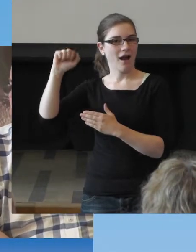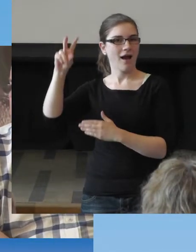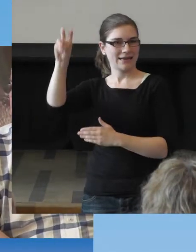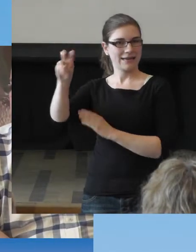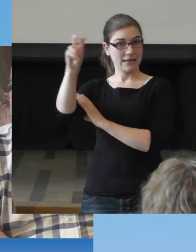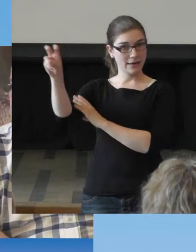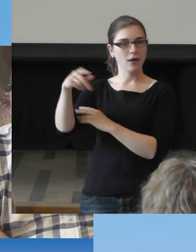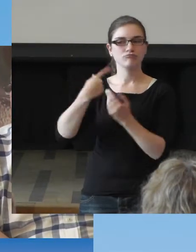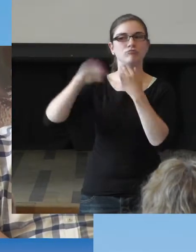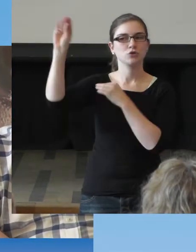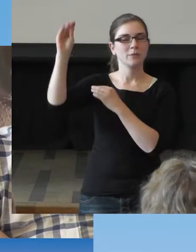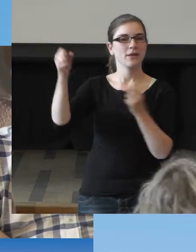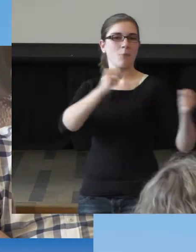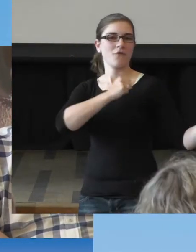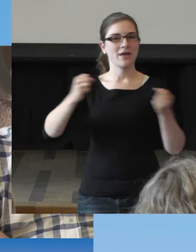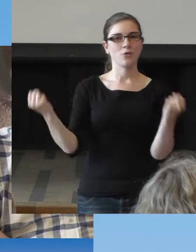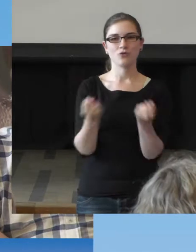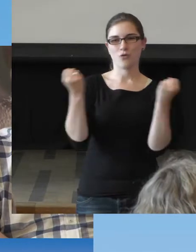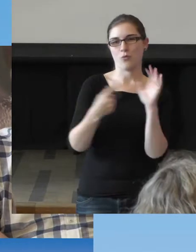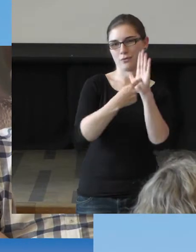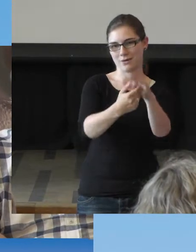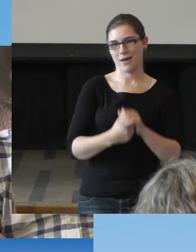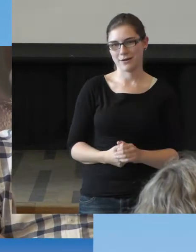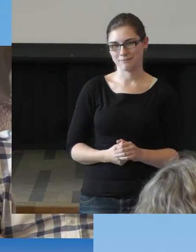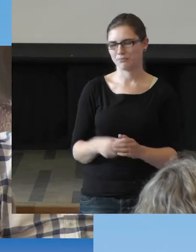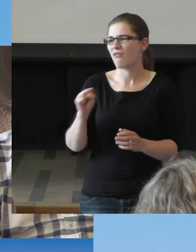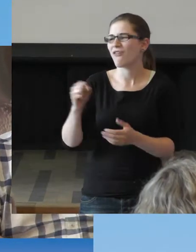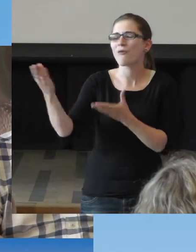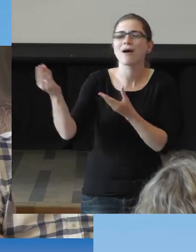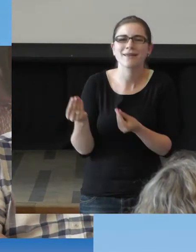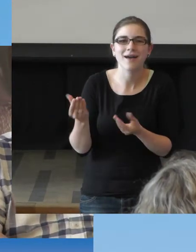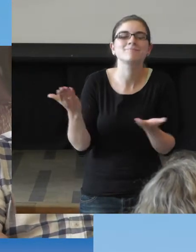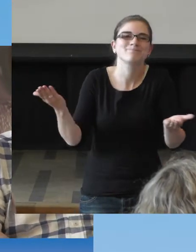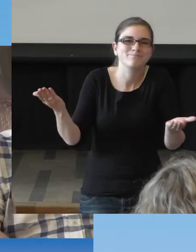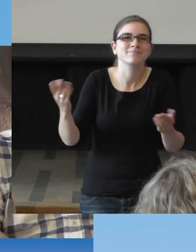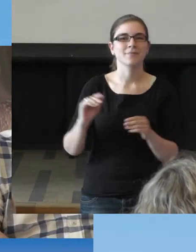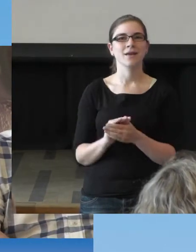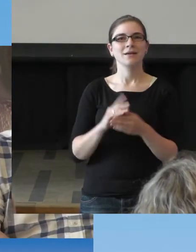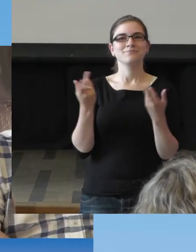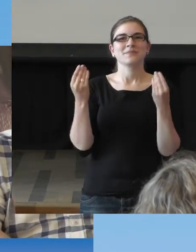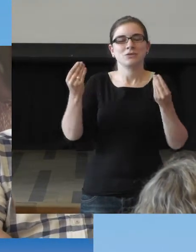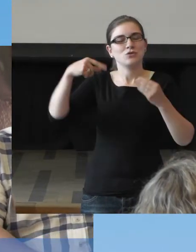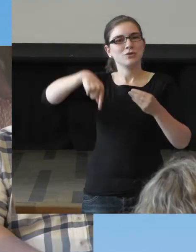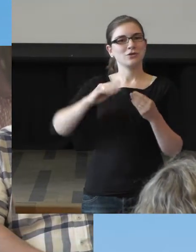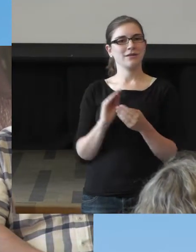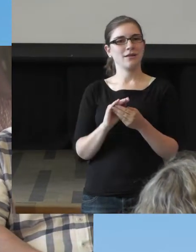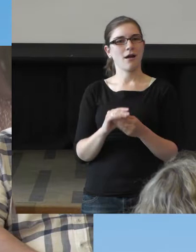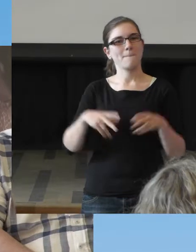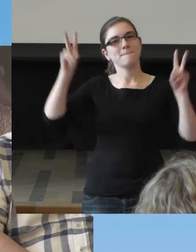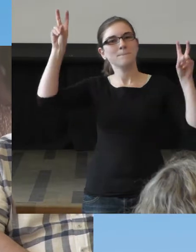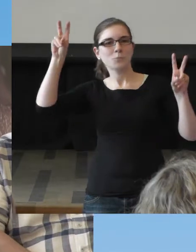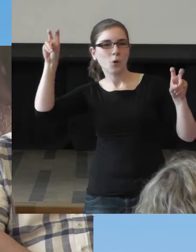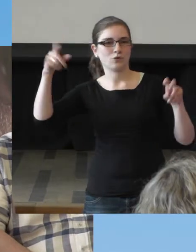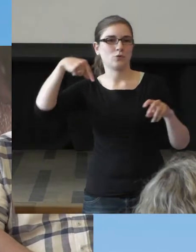einige Bewegungsübungen und ist deshalb eingeladen worden, weil wir ein Überthema über alle unsere Veranstaltungen in diesem Jahr